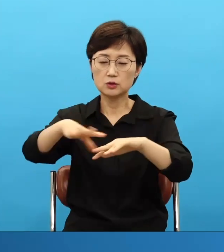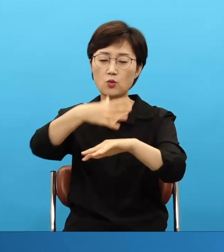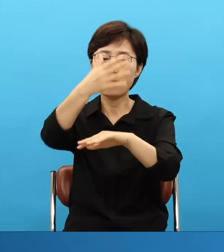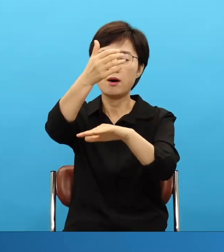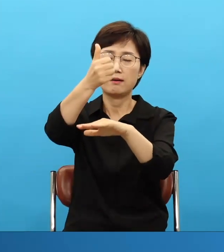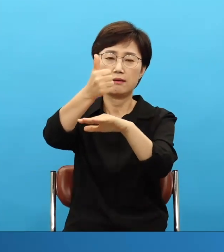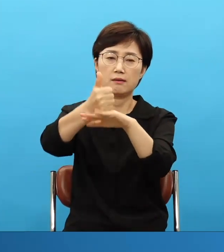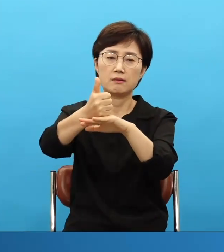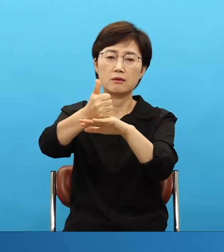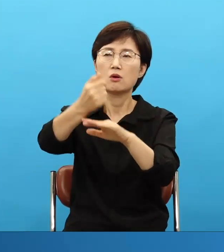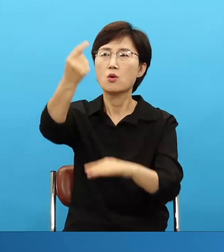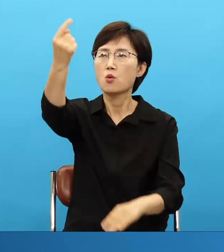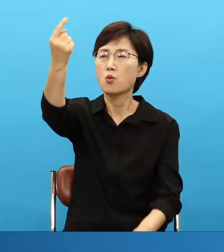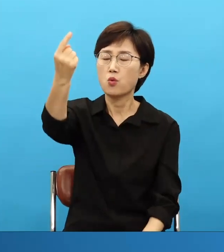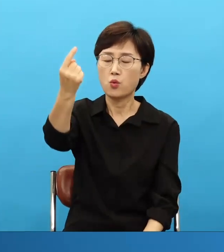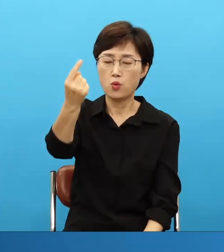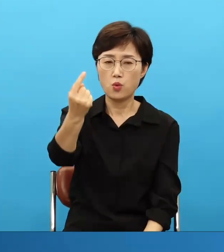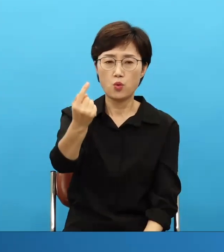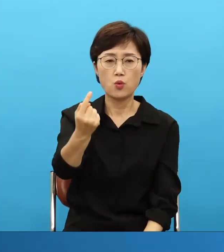손들다